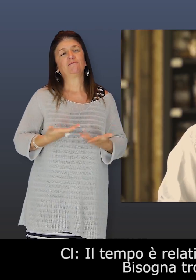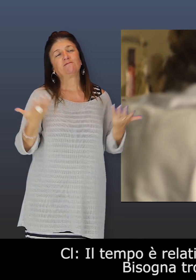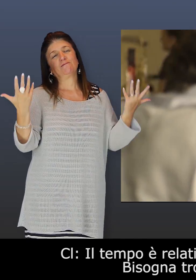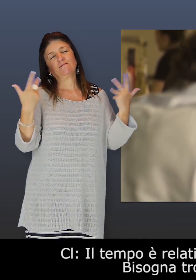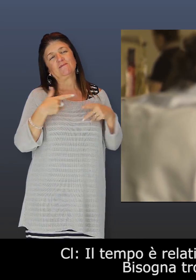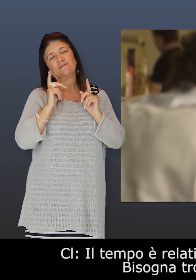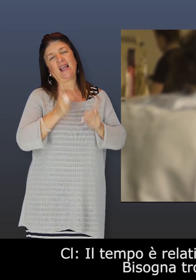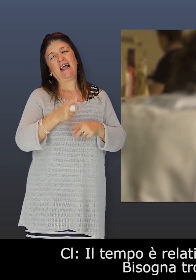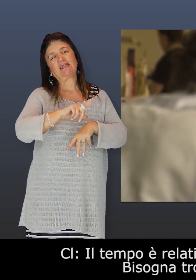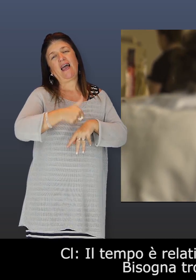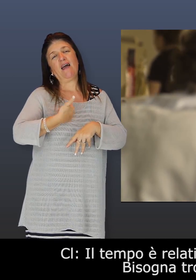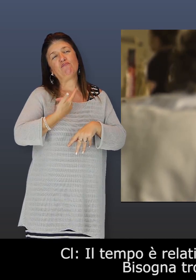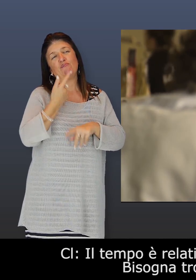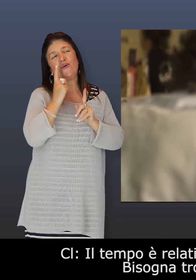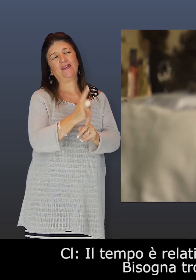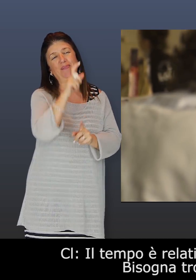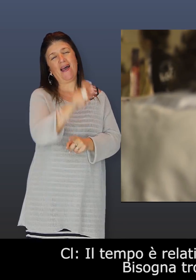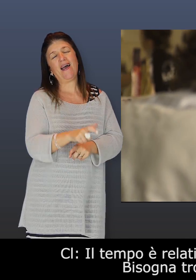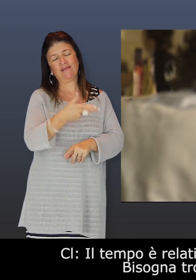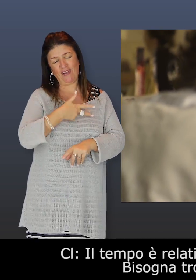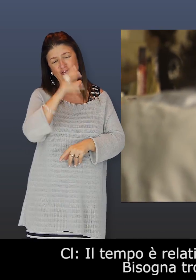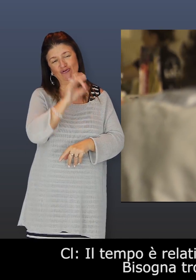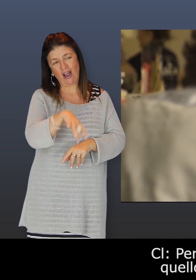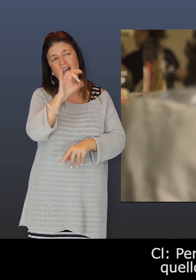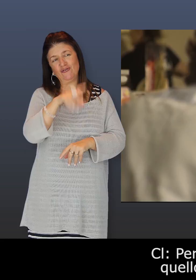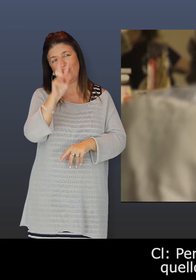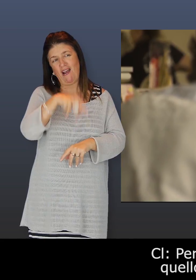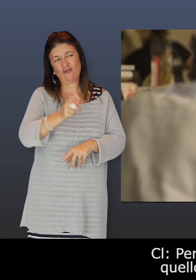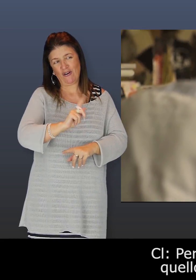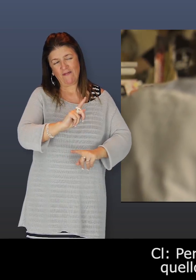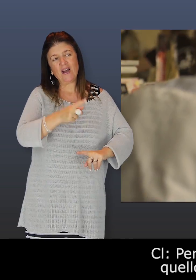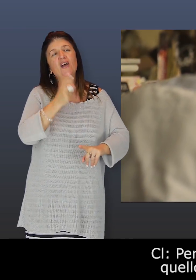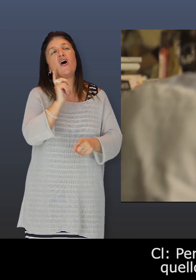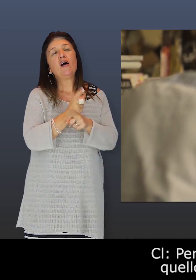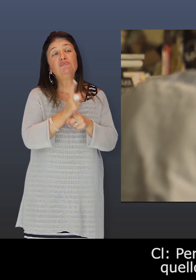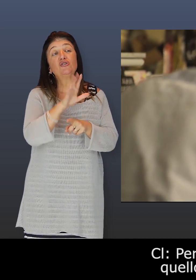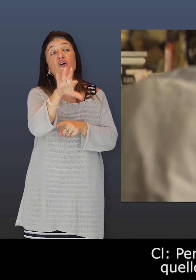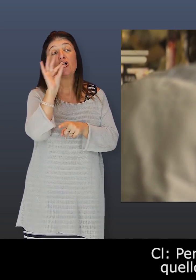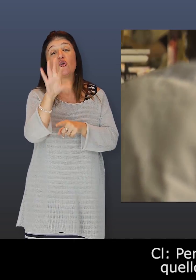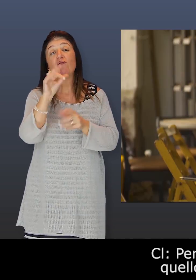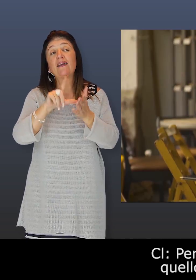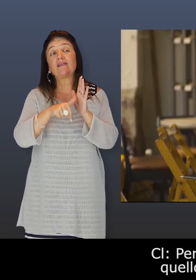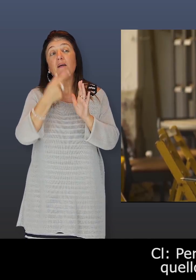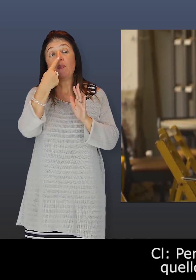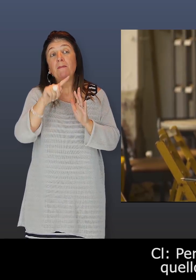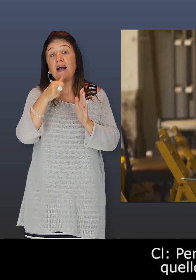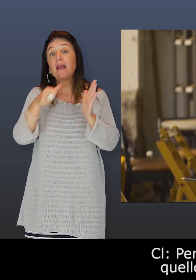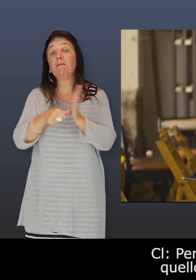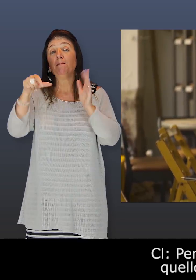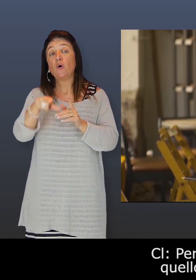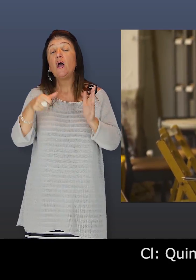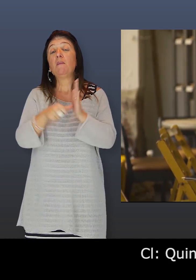Il tempo è relativo, non è vero che non ce l'abbiamo. Bisogna trovarlo per le cose importanti. E per me è importante il cibo, quello che mi metto in